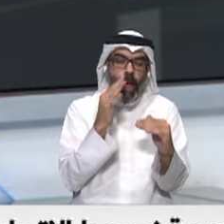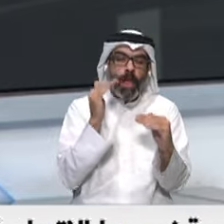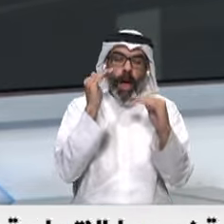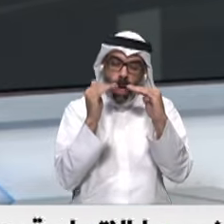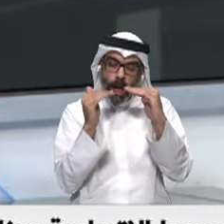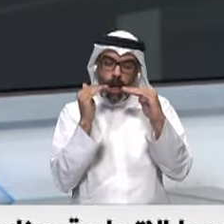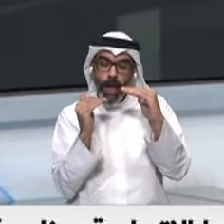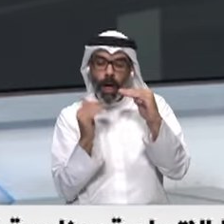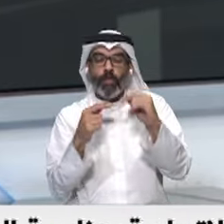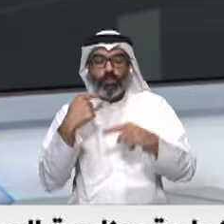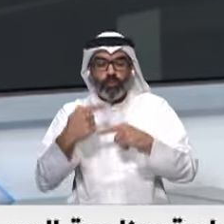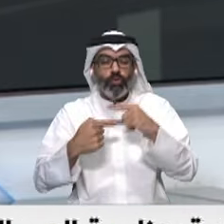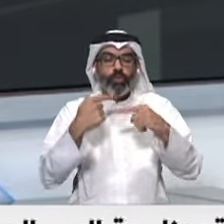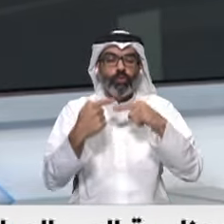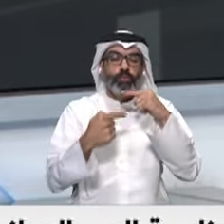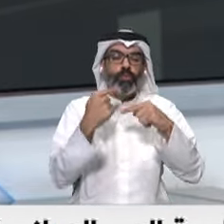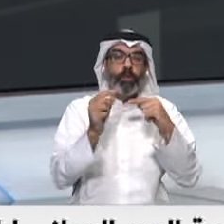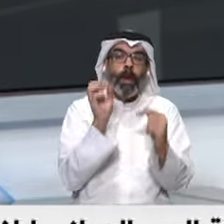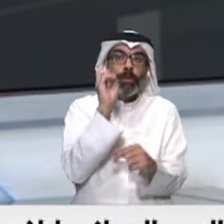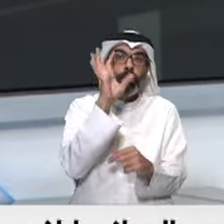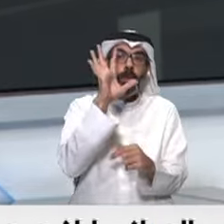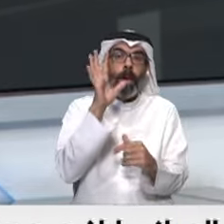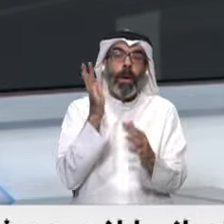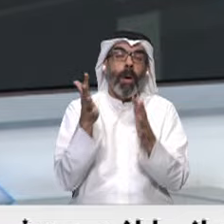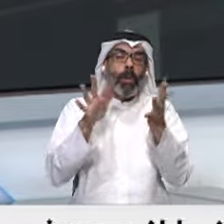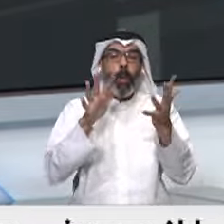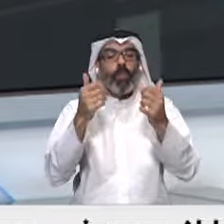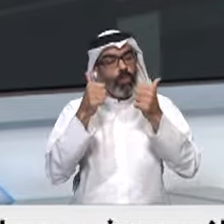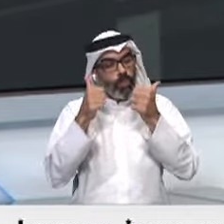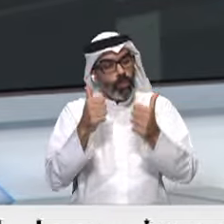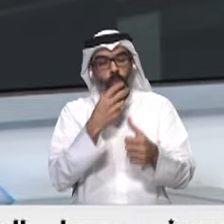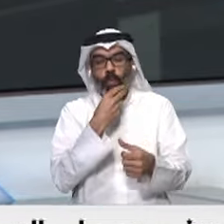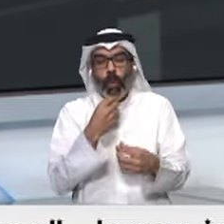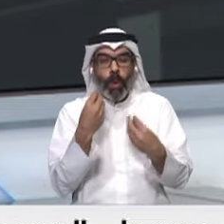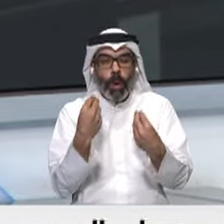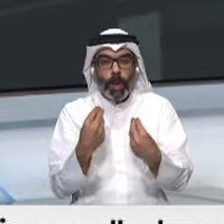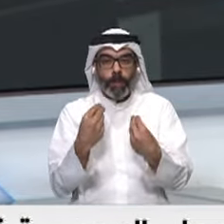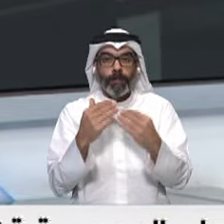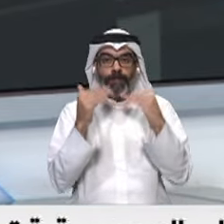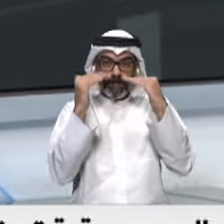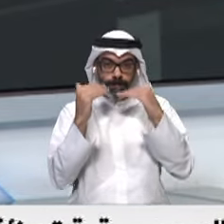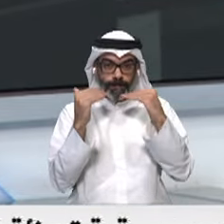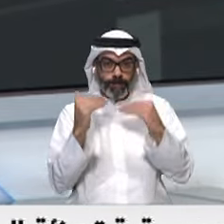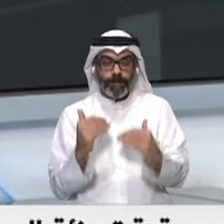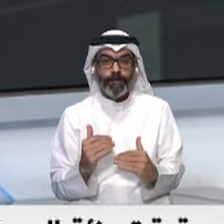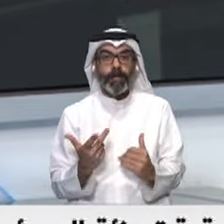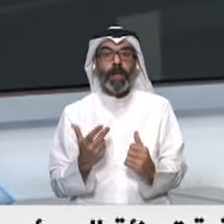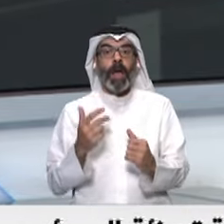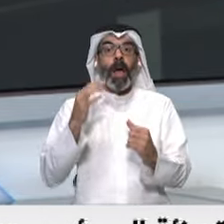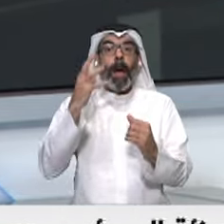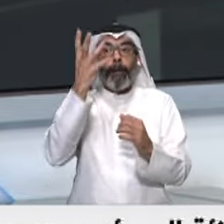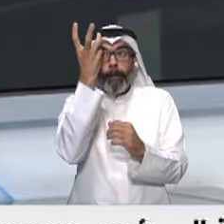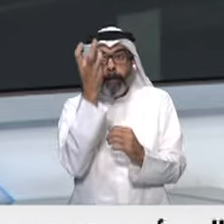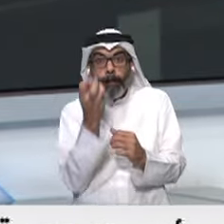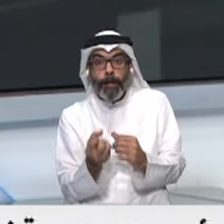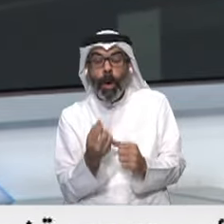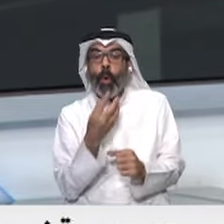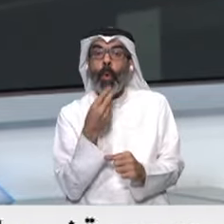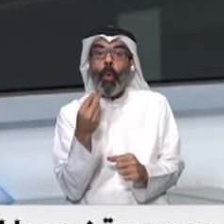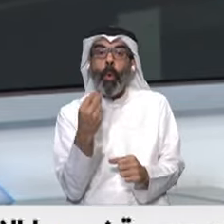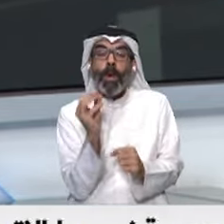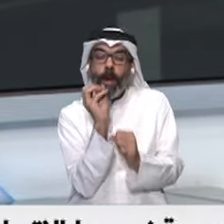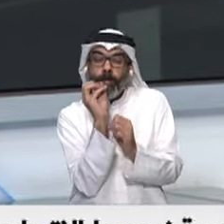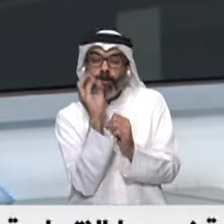الحراره مستمر خاصه خلال النهار اجواء معتدله معتدله اكثر اعتدالا في الفترات المتاخره من الليل الفجر وتميل